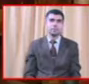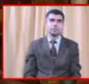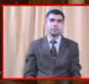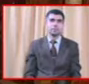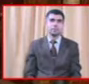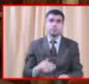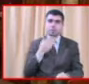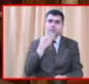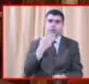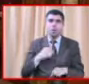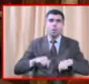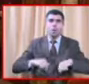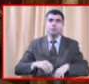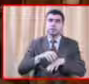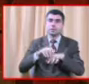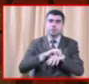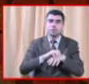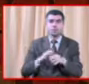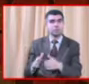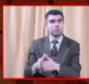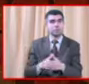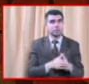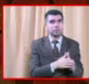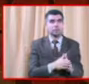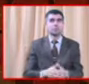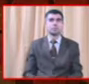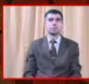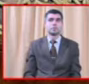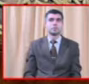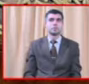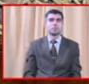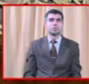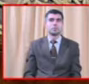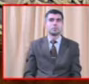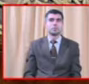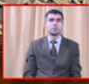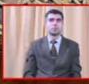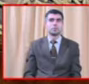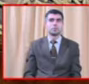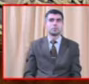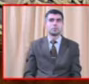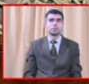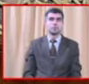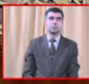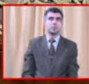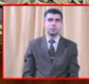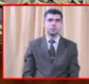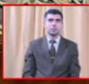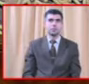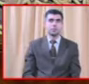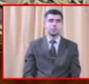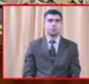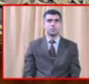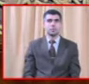شكرا السيد الوزير على حسن مساهمتك في هذه الجلسة. وننتقل، تفضل السيد نائب، تفضل.